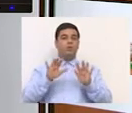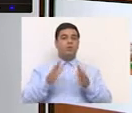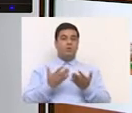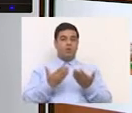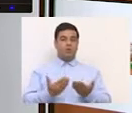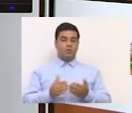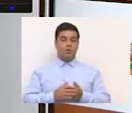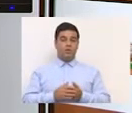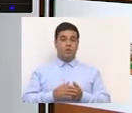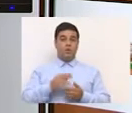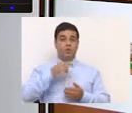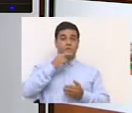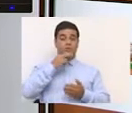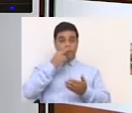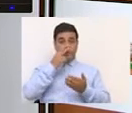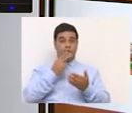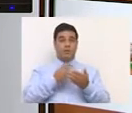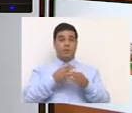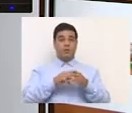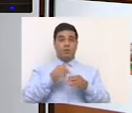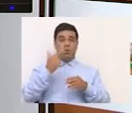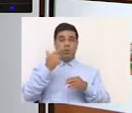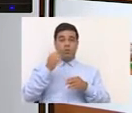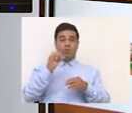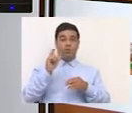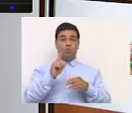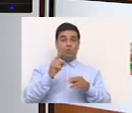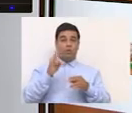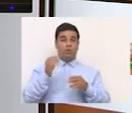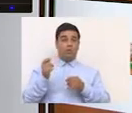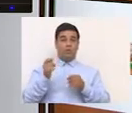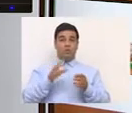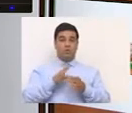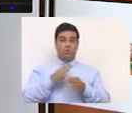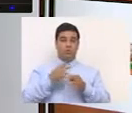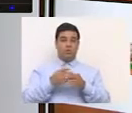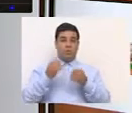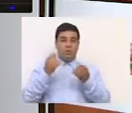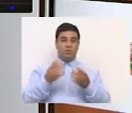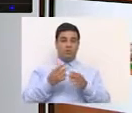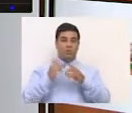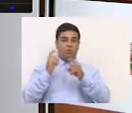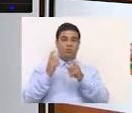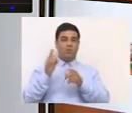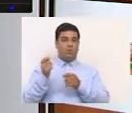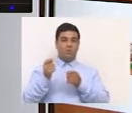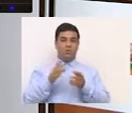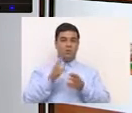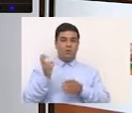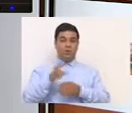произошло. Обратите внимание, груз не пришел, обычное, простое, глагольное,